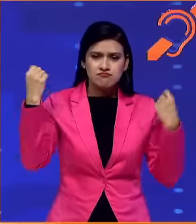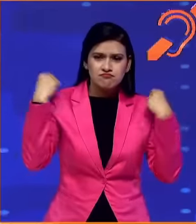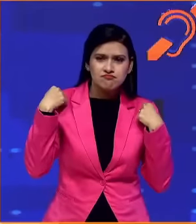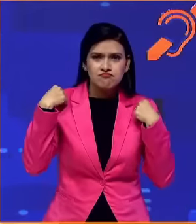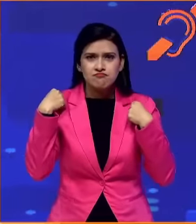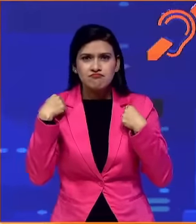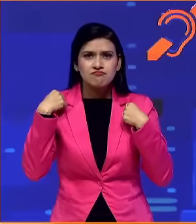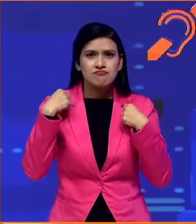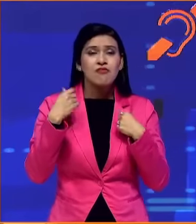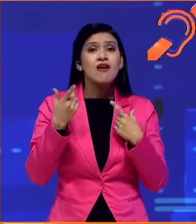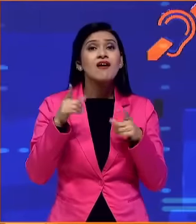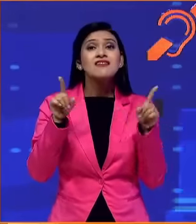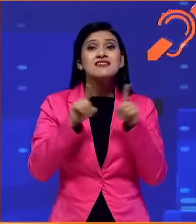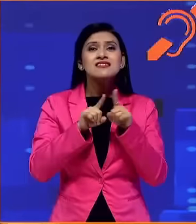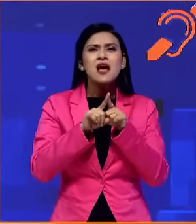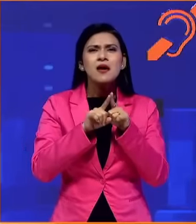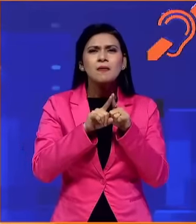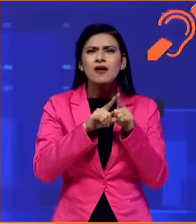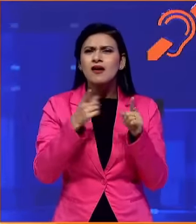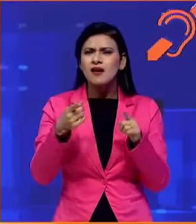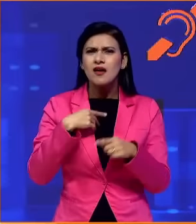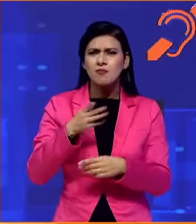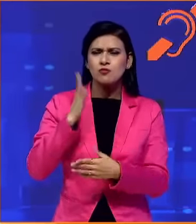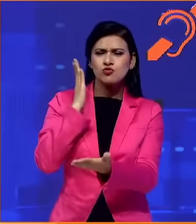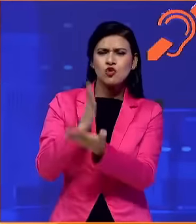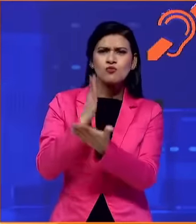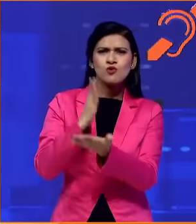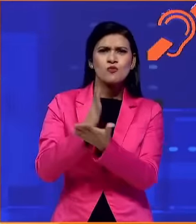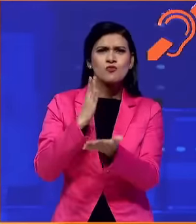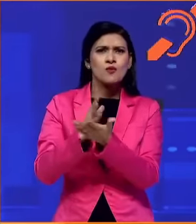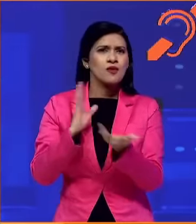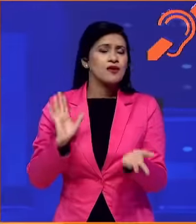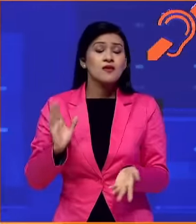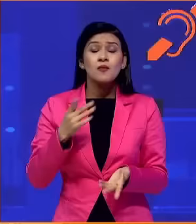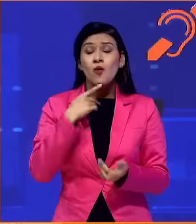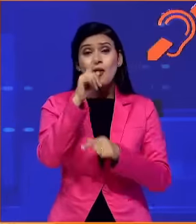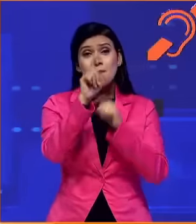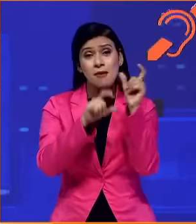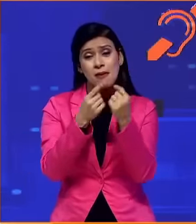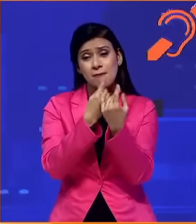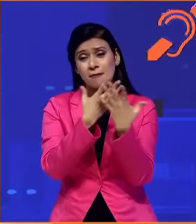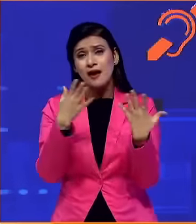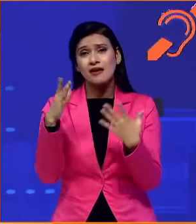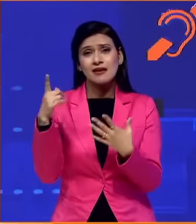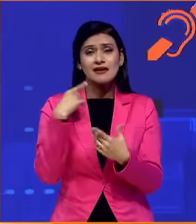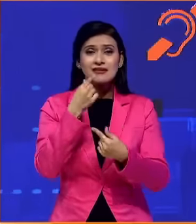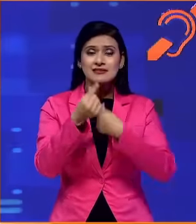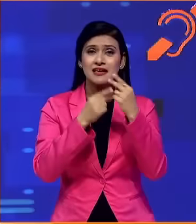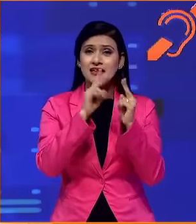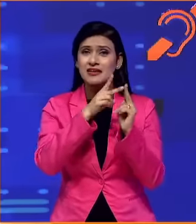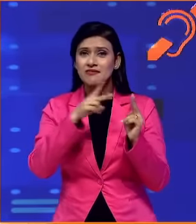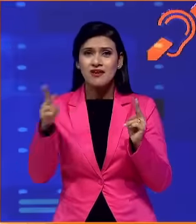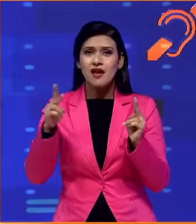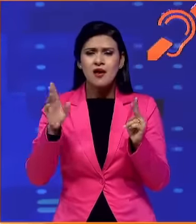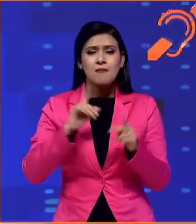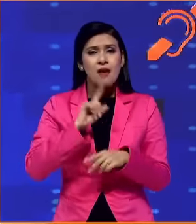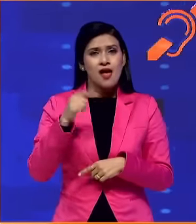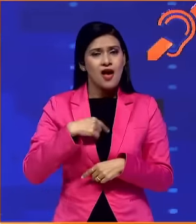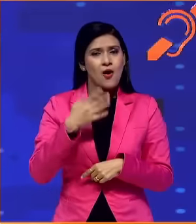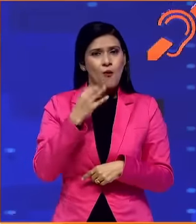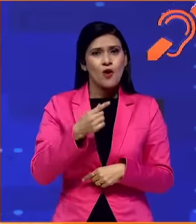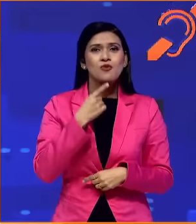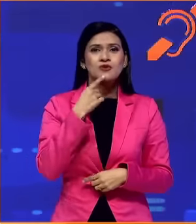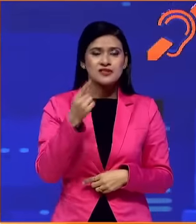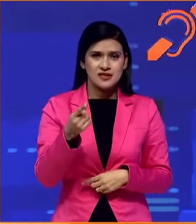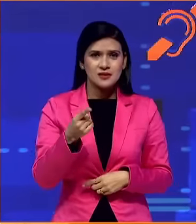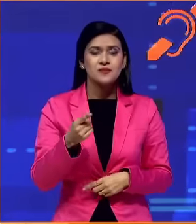बहुतसारेनेताहैं। किसनेक्याबयानदिया?मैं हरबातकाजवाबनहींदेसकता। लेकिनमेरामानना ​​हैकिइस शुभ